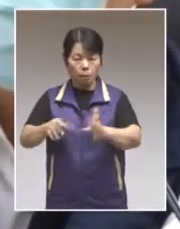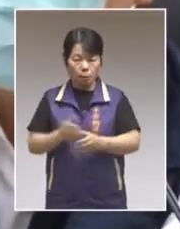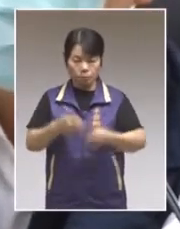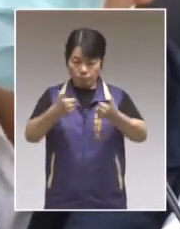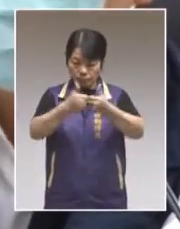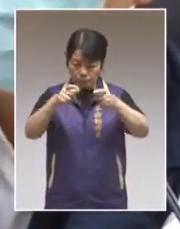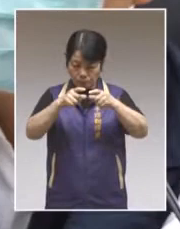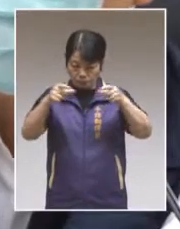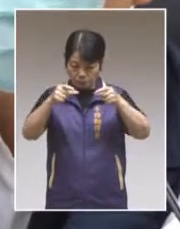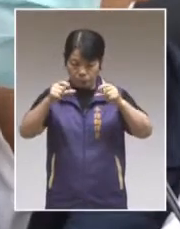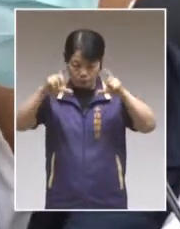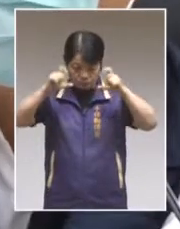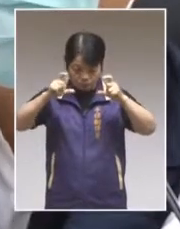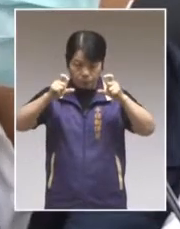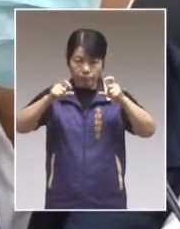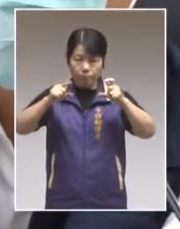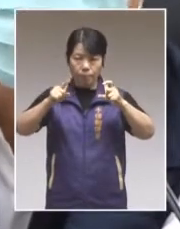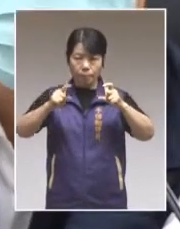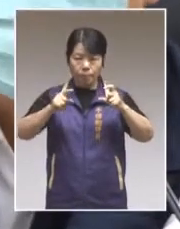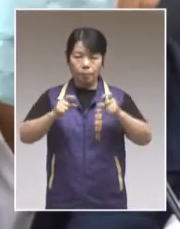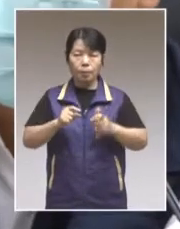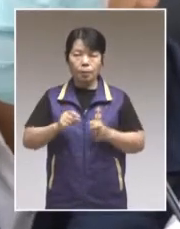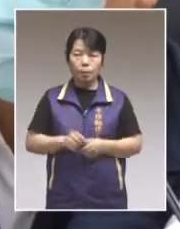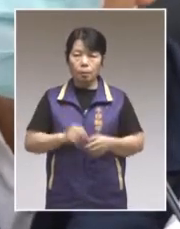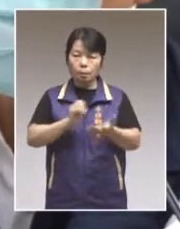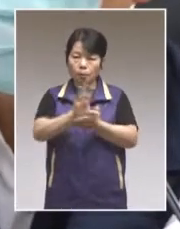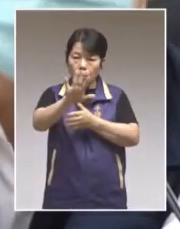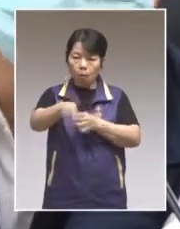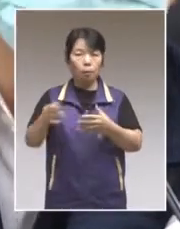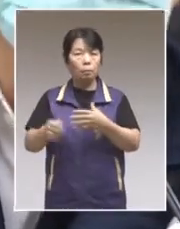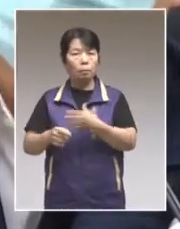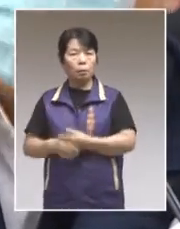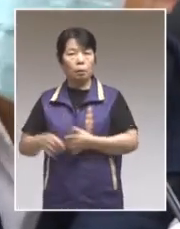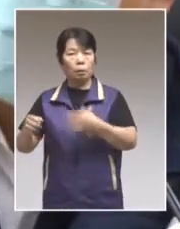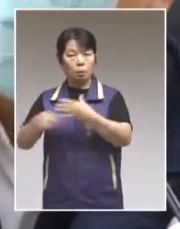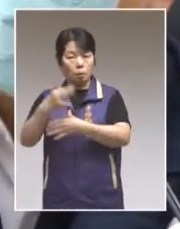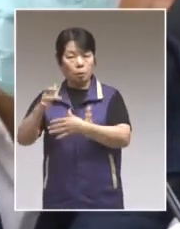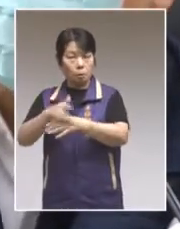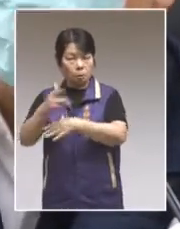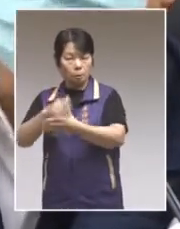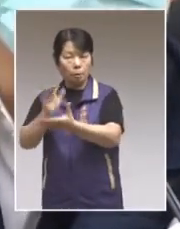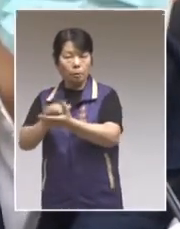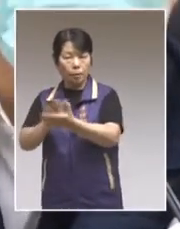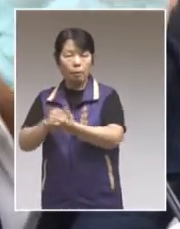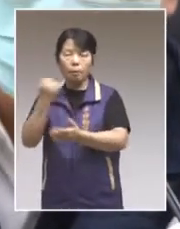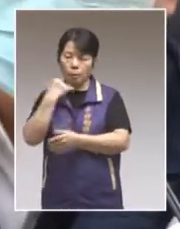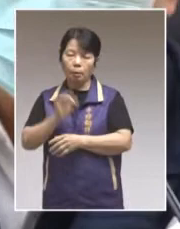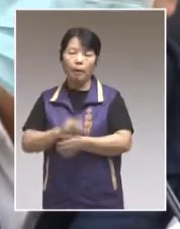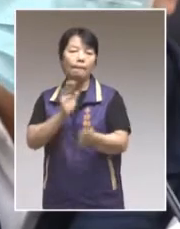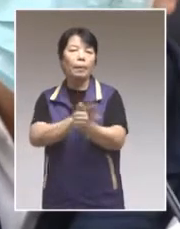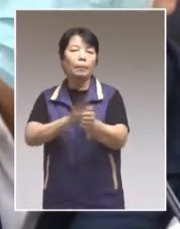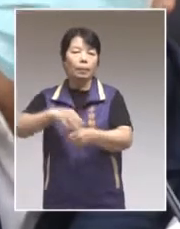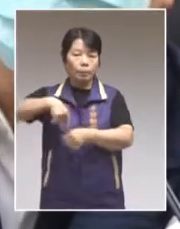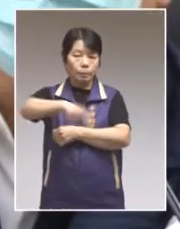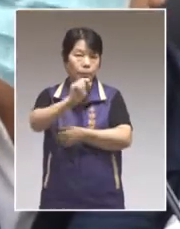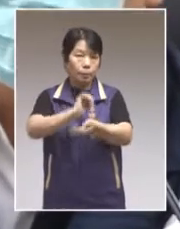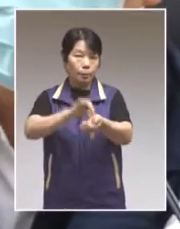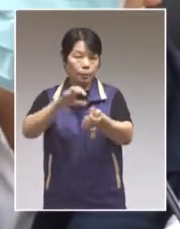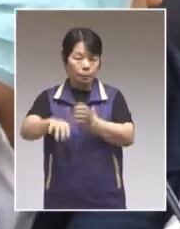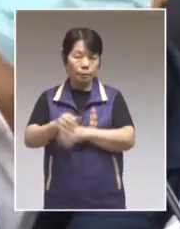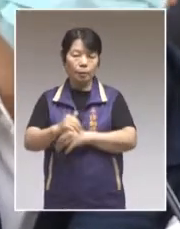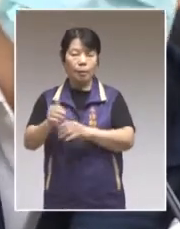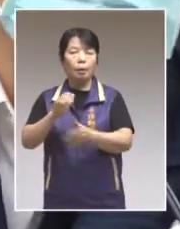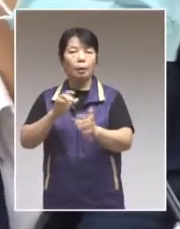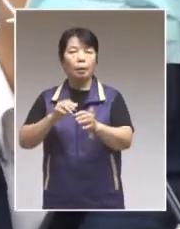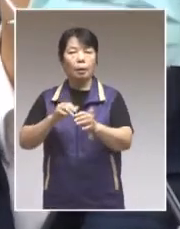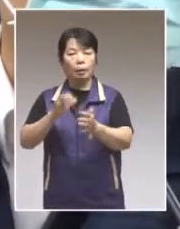那通知哈。那有亲友协助的话，可以到原医疗机构或社区药局代领。那如果没有亲友协